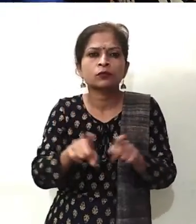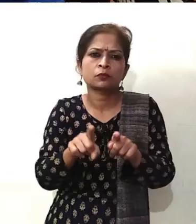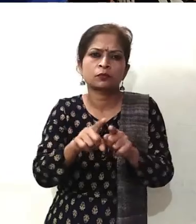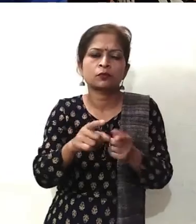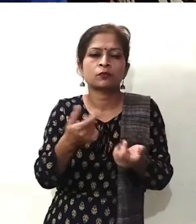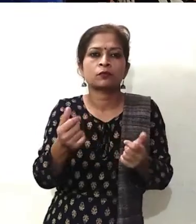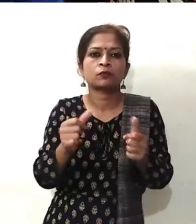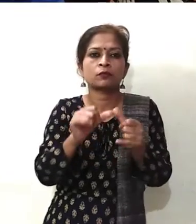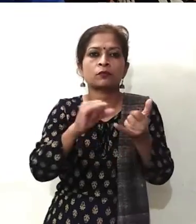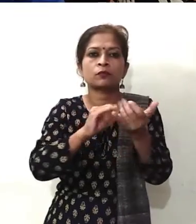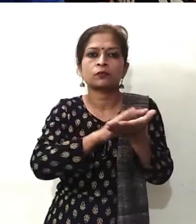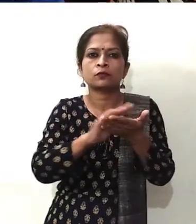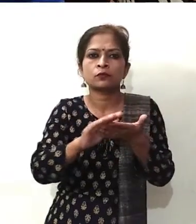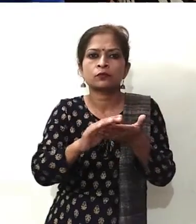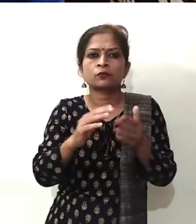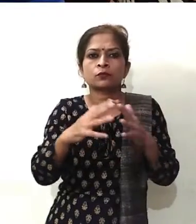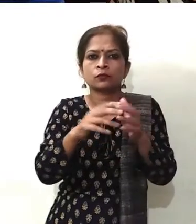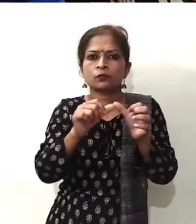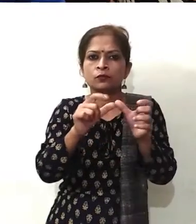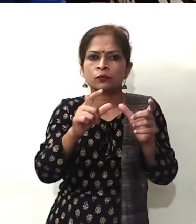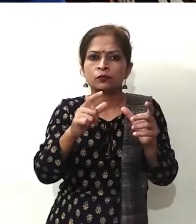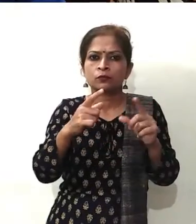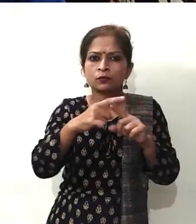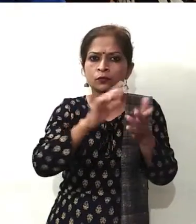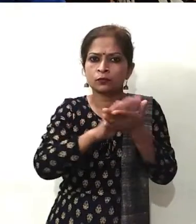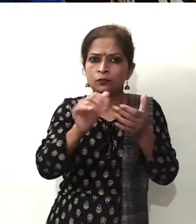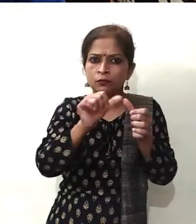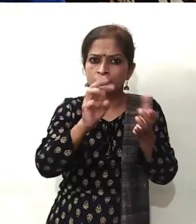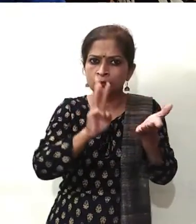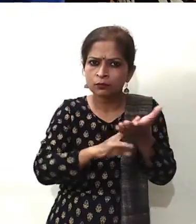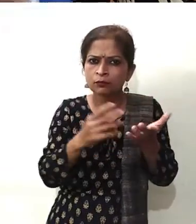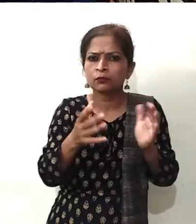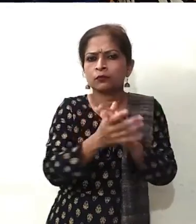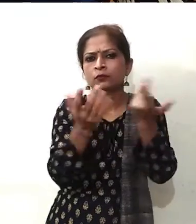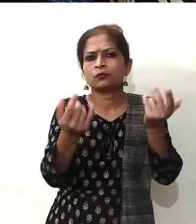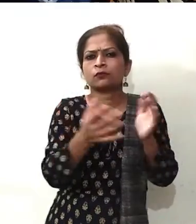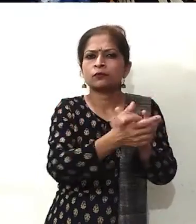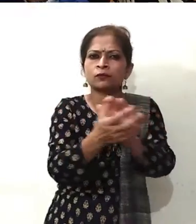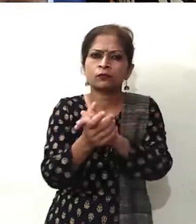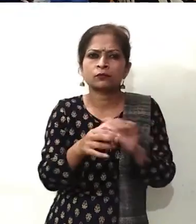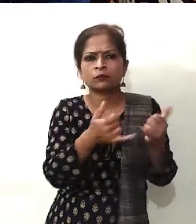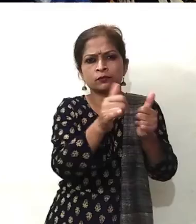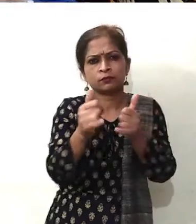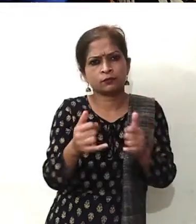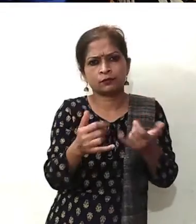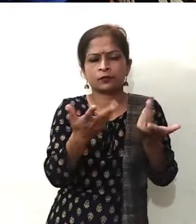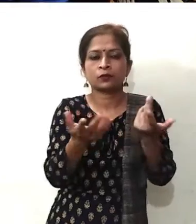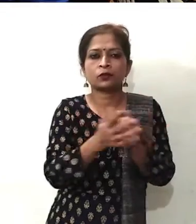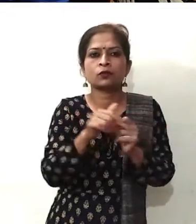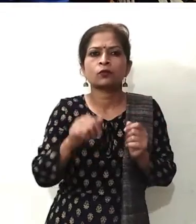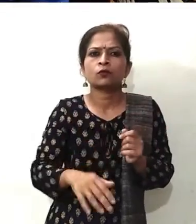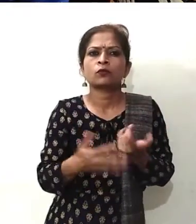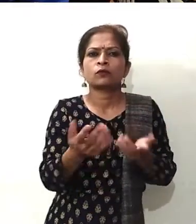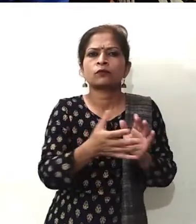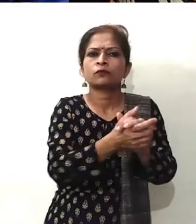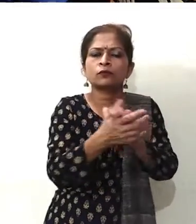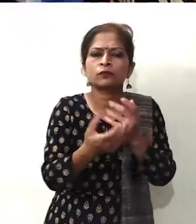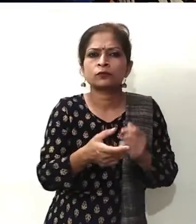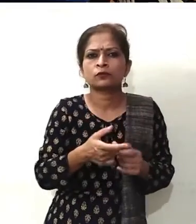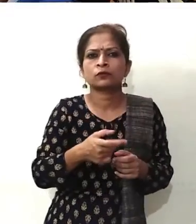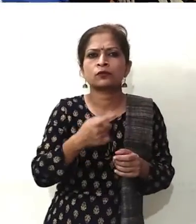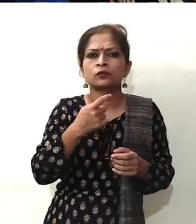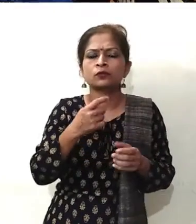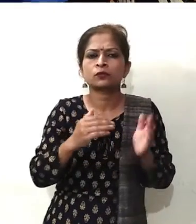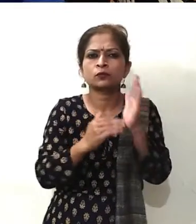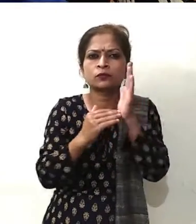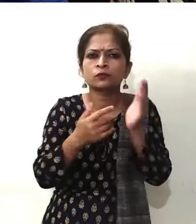होगा, वो अपने कुछ दोस्तों के साथ खेल रहा था, और दोस्त एक गिलास में दूध पी रहे थे, और